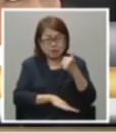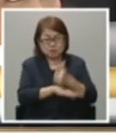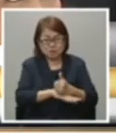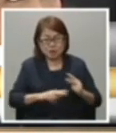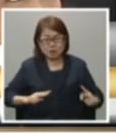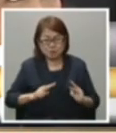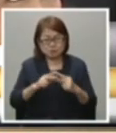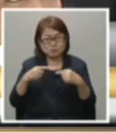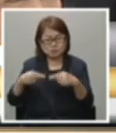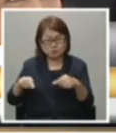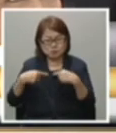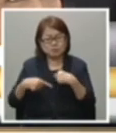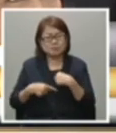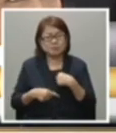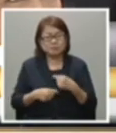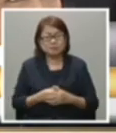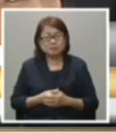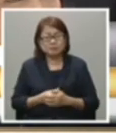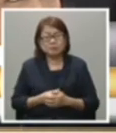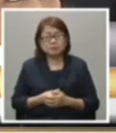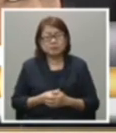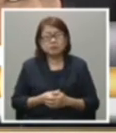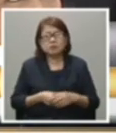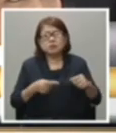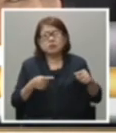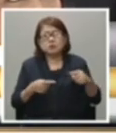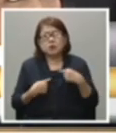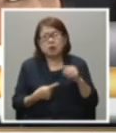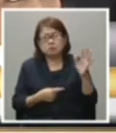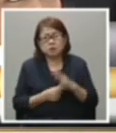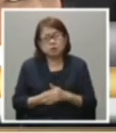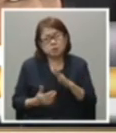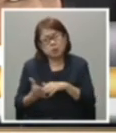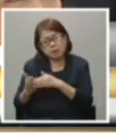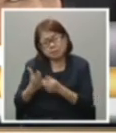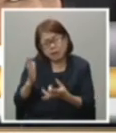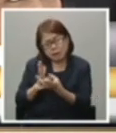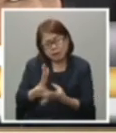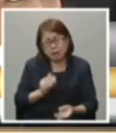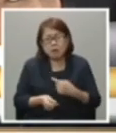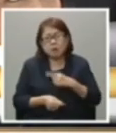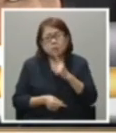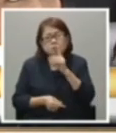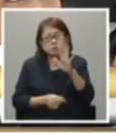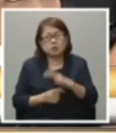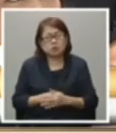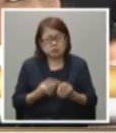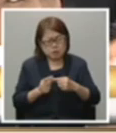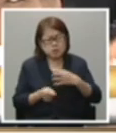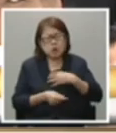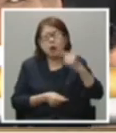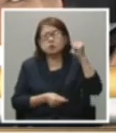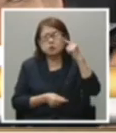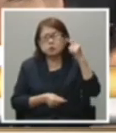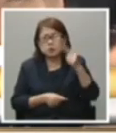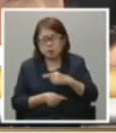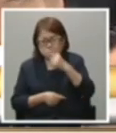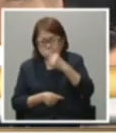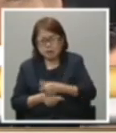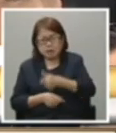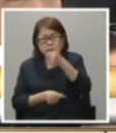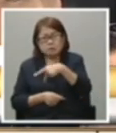นะคะท่านไม่ต้องมาตอบว่ามาตรการท่านมีอะไรบ้างแต่ดิฉันอยากรู้ว่าคนไทย